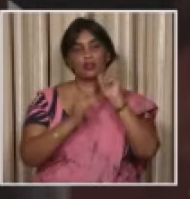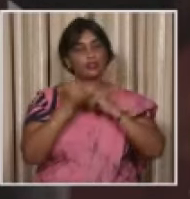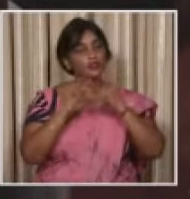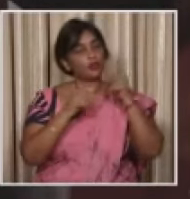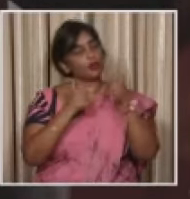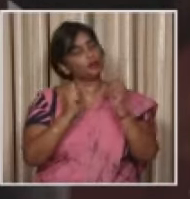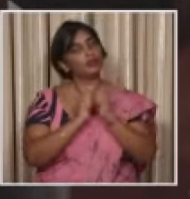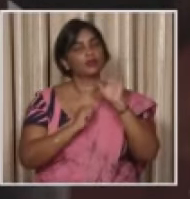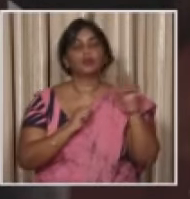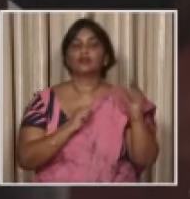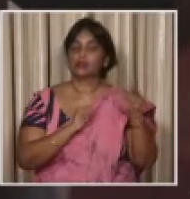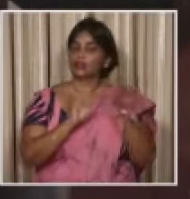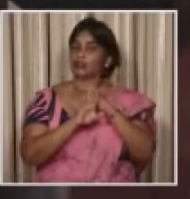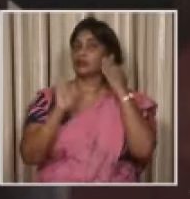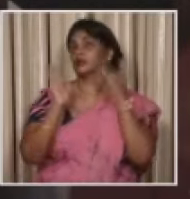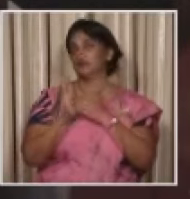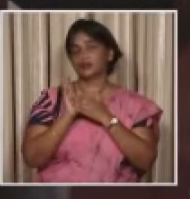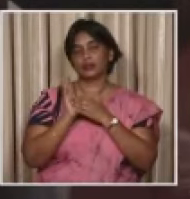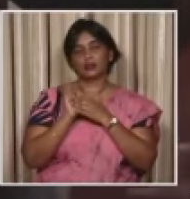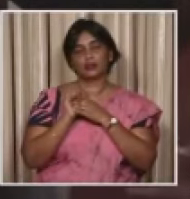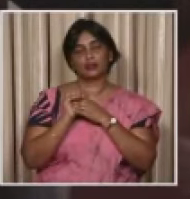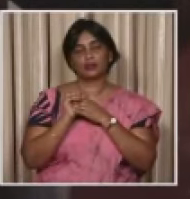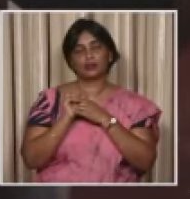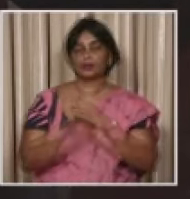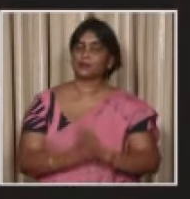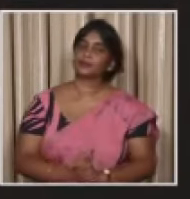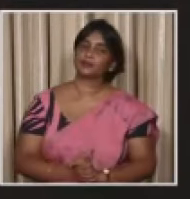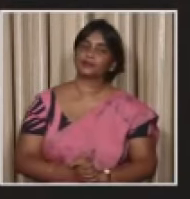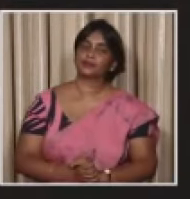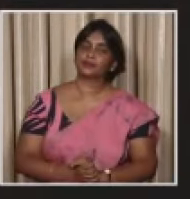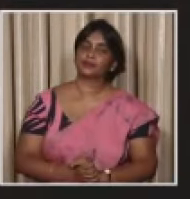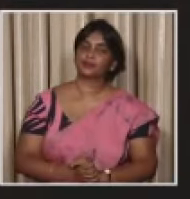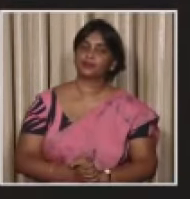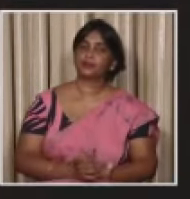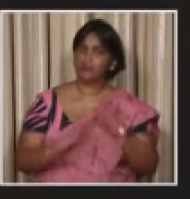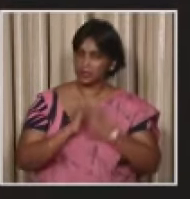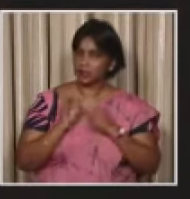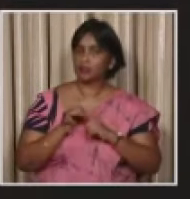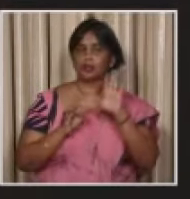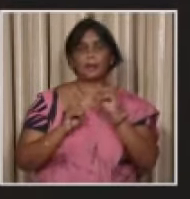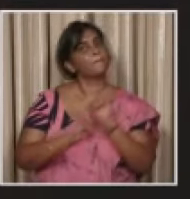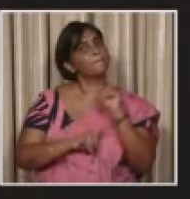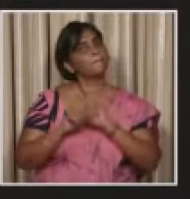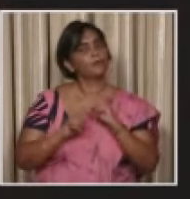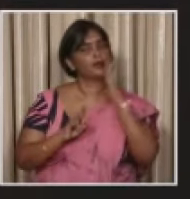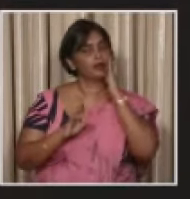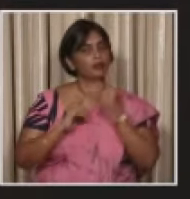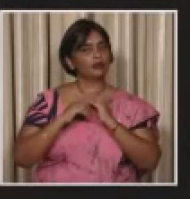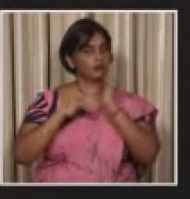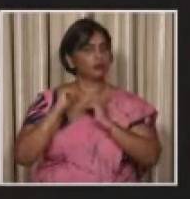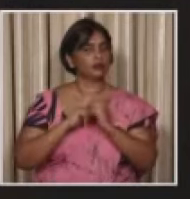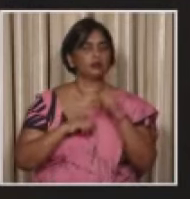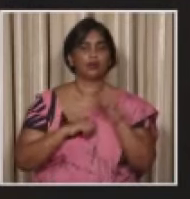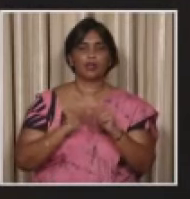ඒ පහුගිය කාලේ ඒ වෙනුවෙන් පෙනී හිට කතානායකතුමනි, රීති ප්‍රශ්නයක්ද? ඒක තමයි. මේ පාර්ලිමේන්තුවේ සම්ප්‍රදායන් තියෙනවා.